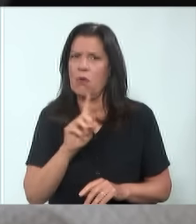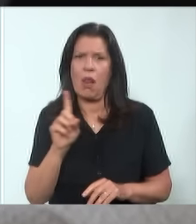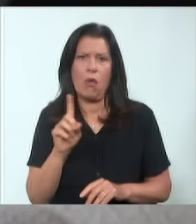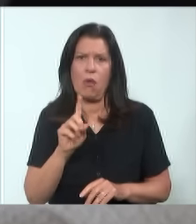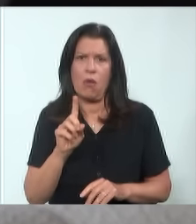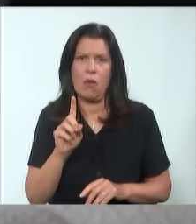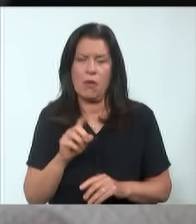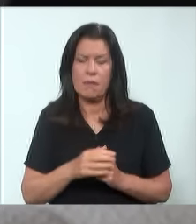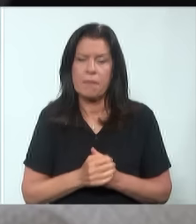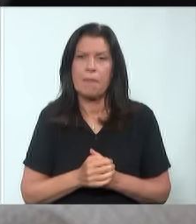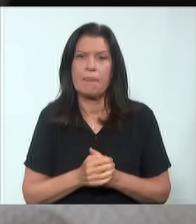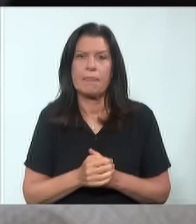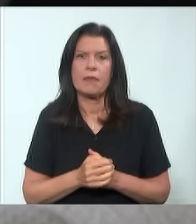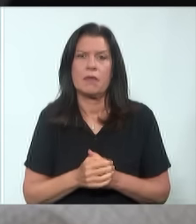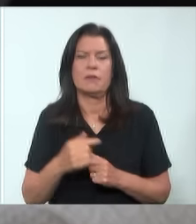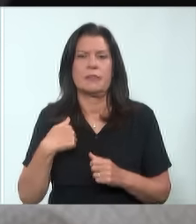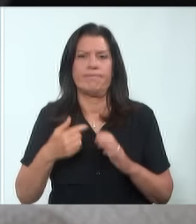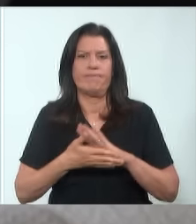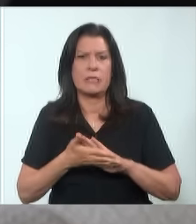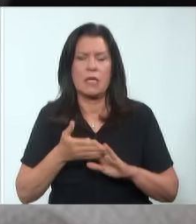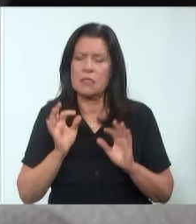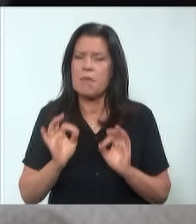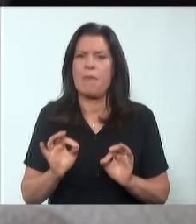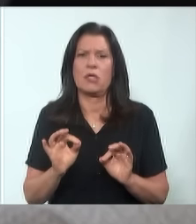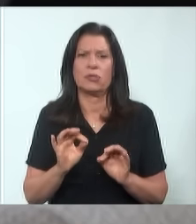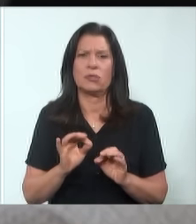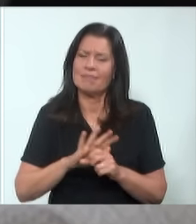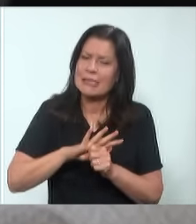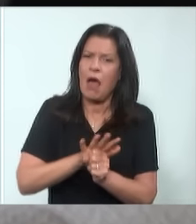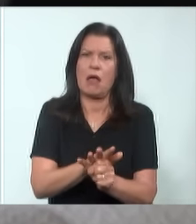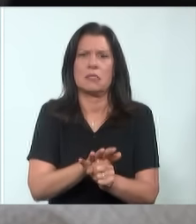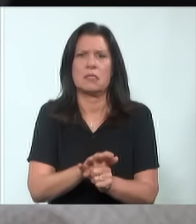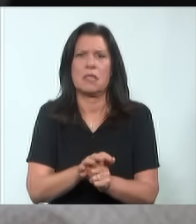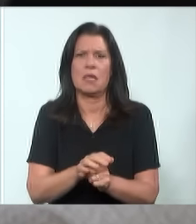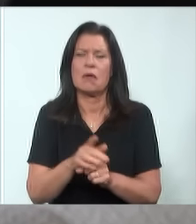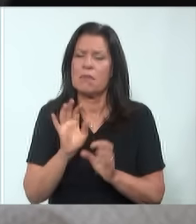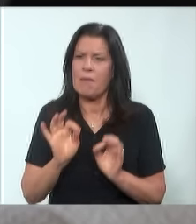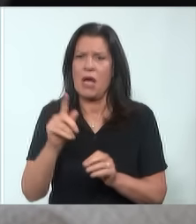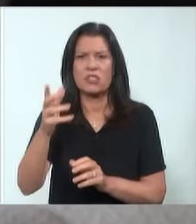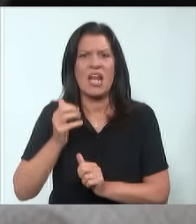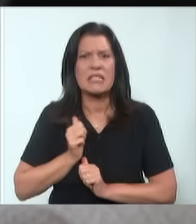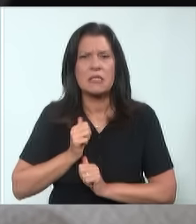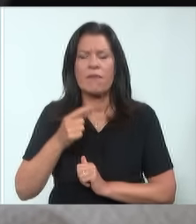ואז בעצם לחצתי ממש, ישבתי להם על הצוואר, לצבא, שאני רוצה לראות